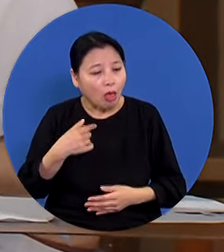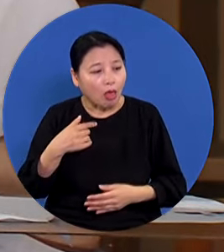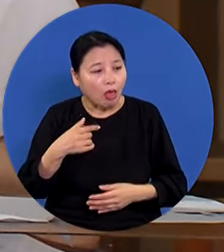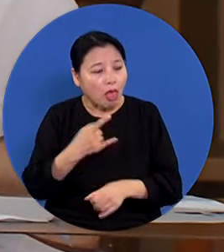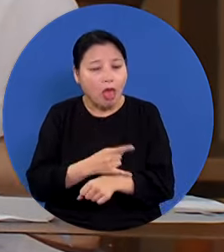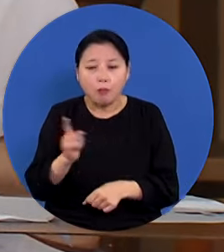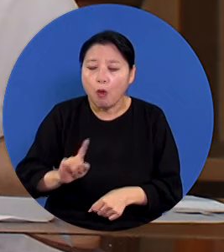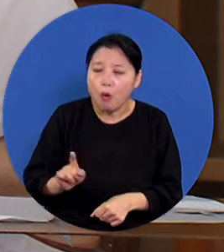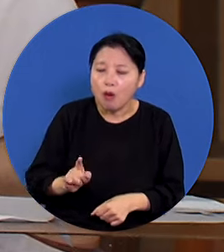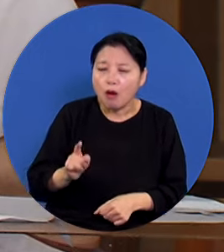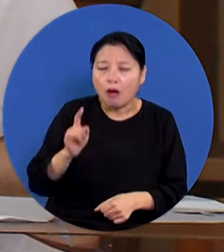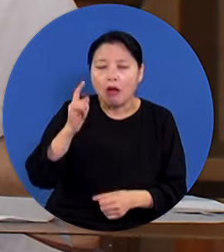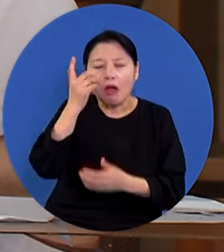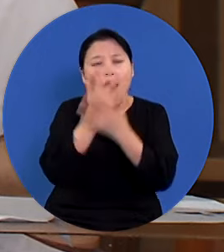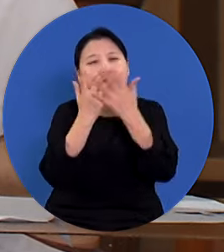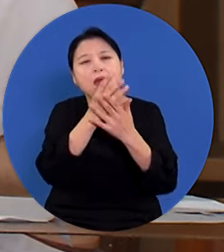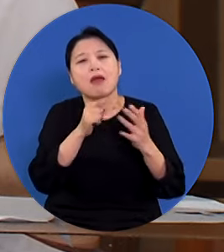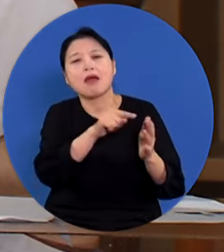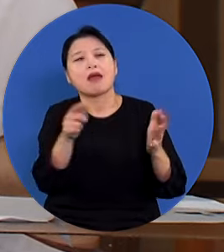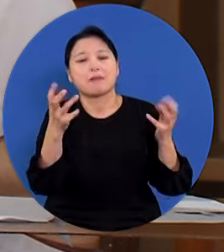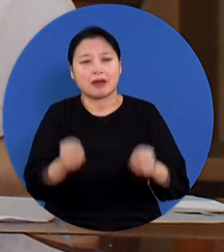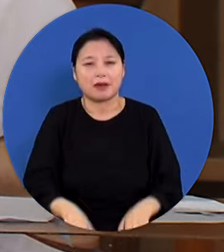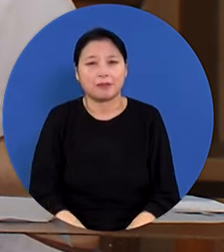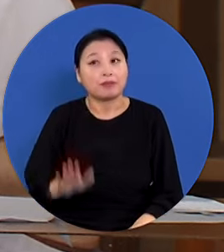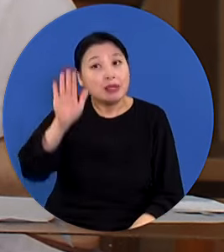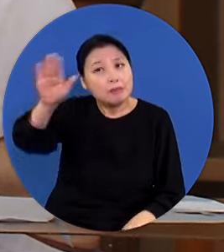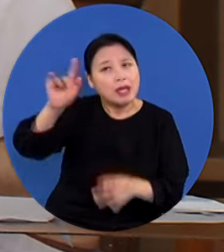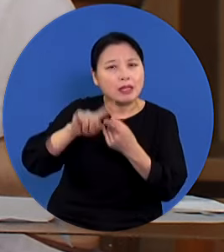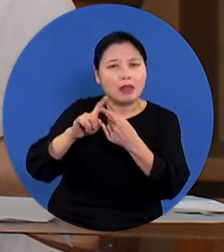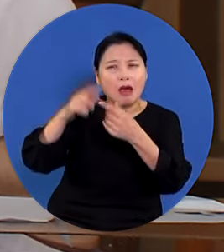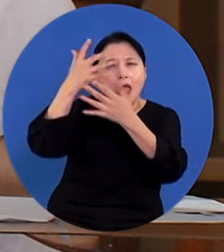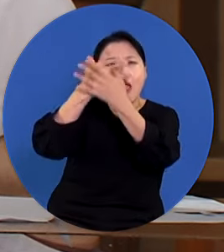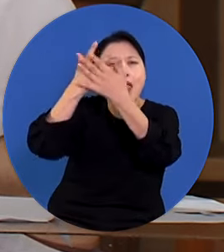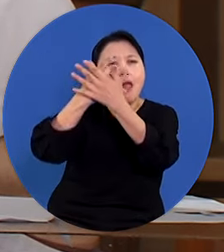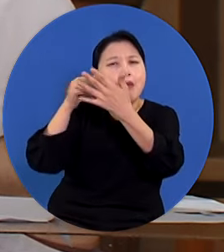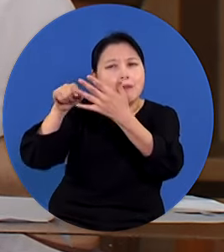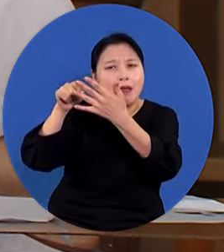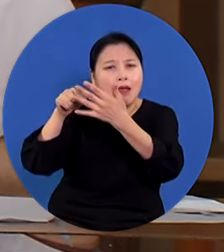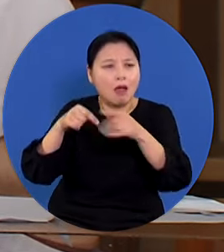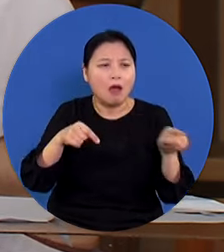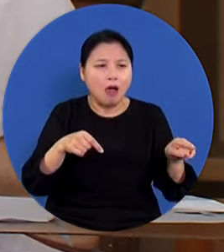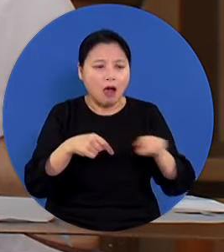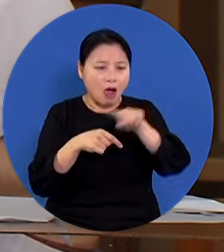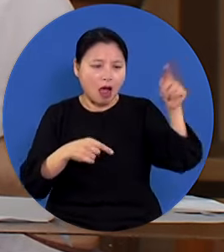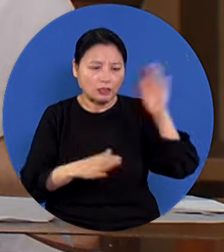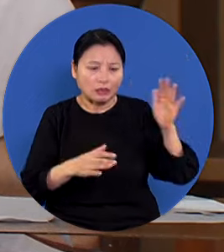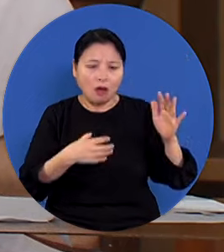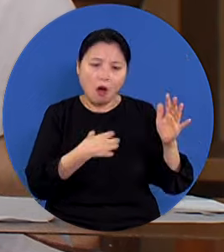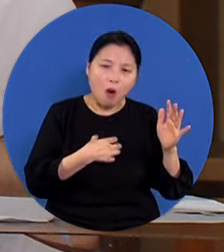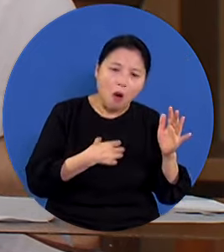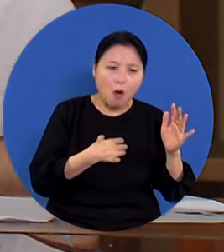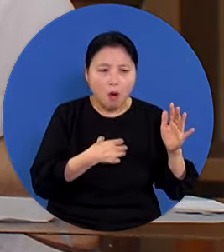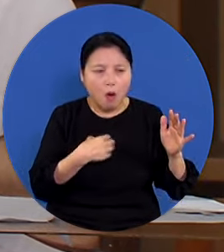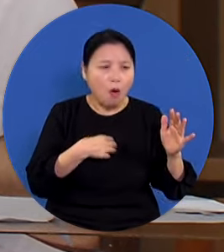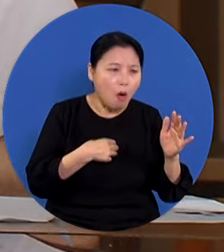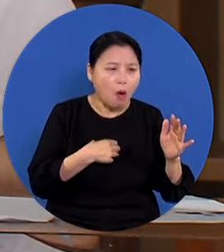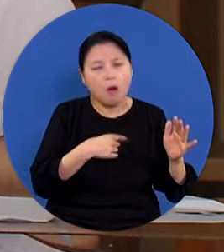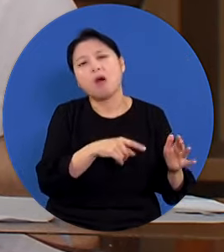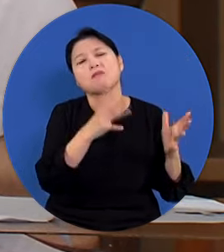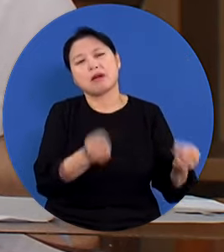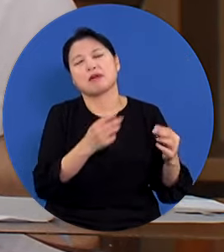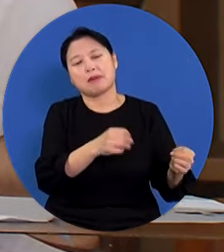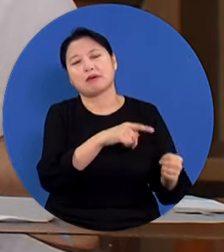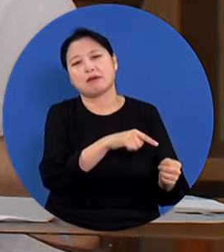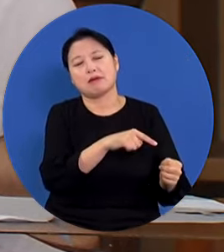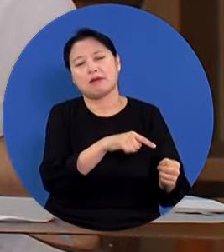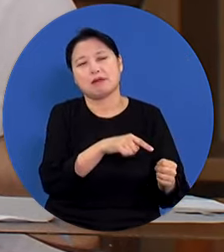대체적으로 한마디로 표현하면은 좀 미래의 불확실성에 대해서 굉장히 염려를 하는 두려워하고 그런 게 있습니다.